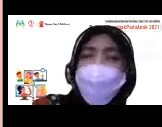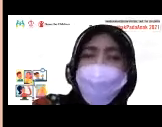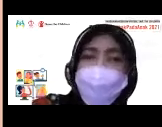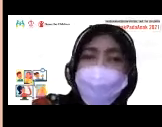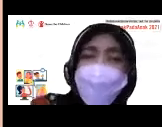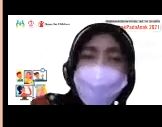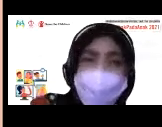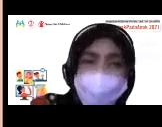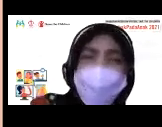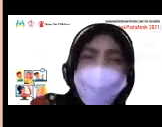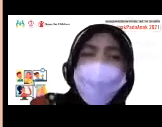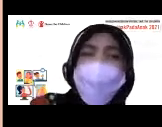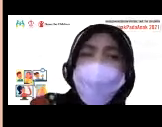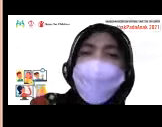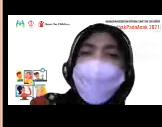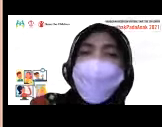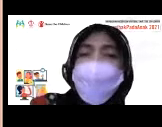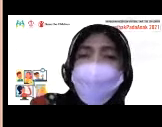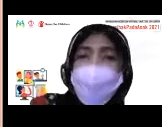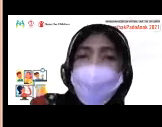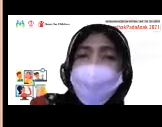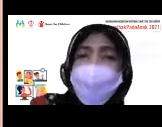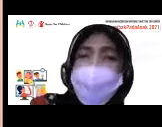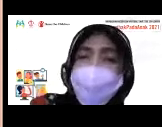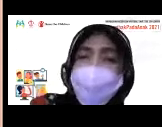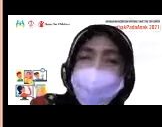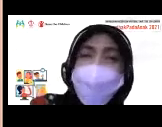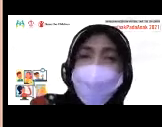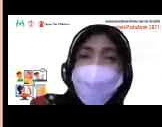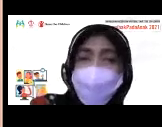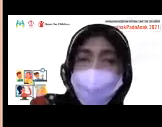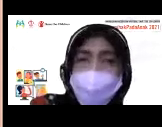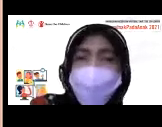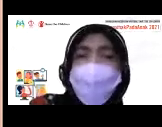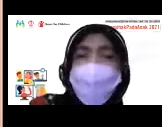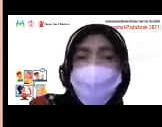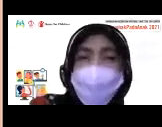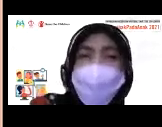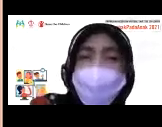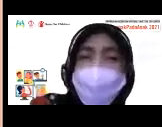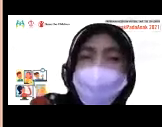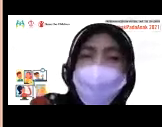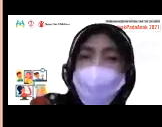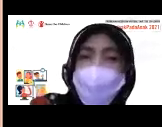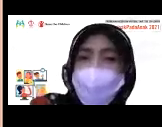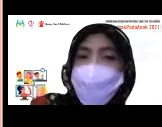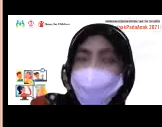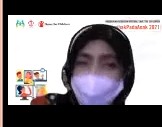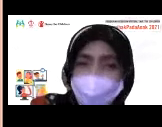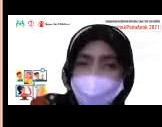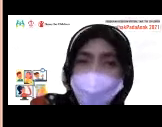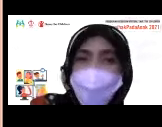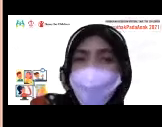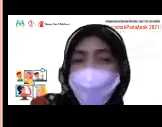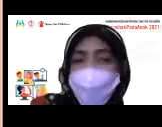ada 12 puskesmas yang melaksanakan Kalakarya dengan menggunakan sumber dana dari BOK